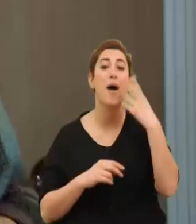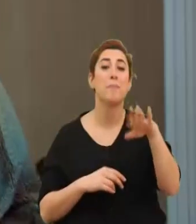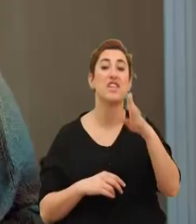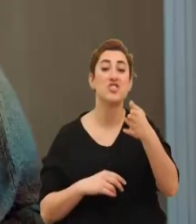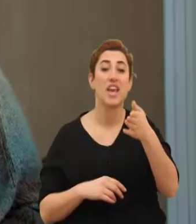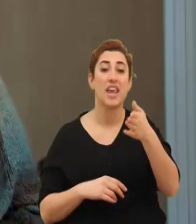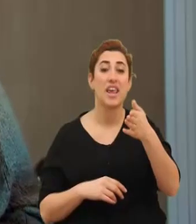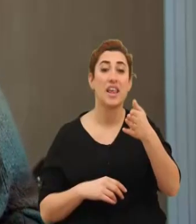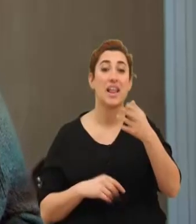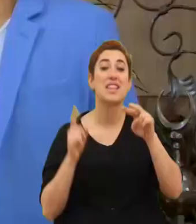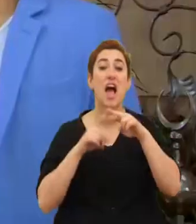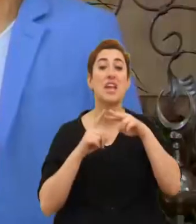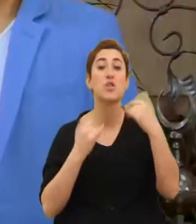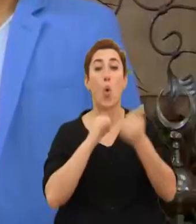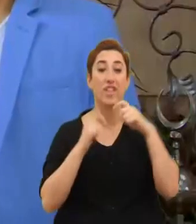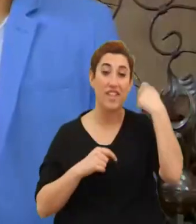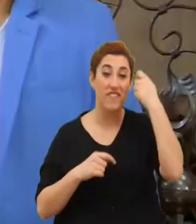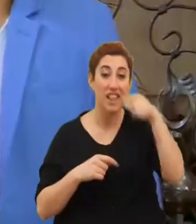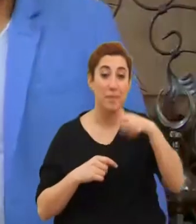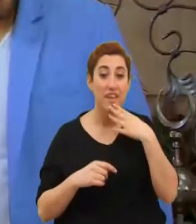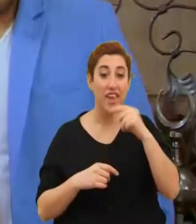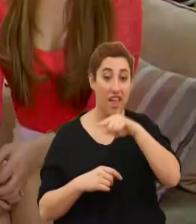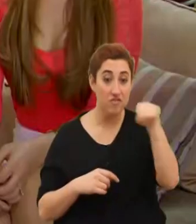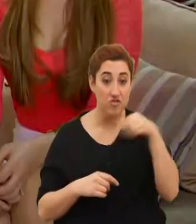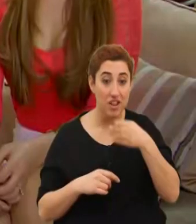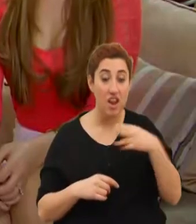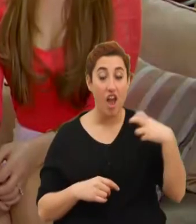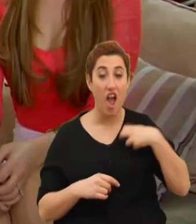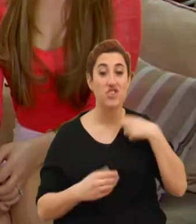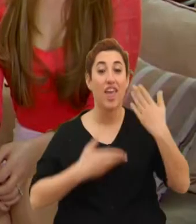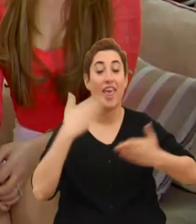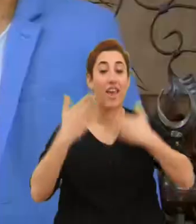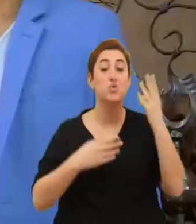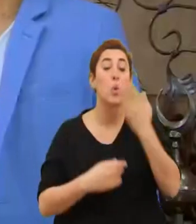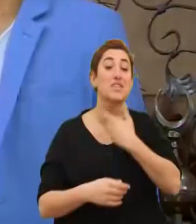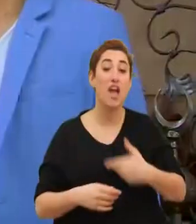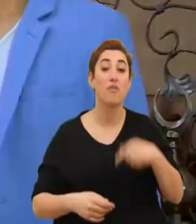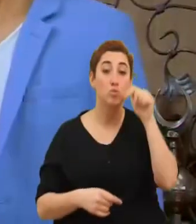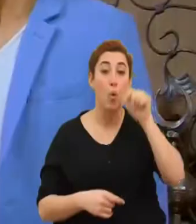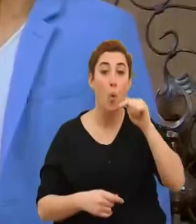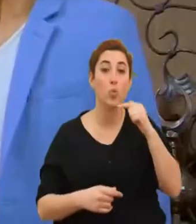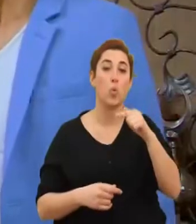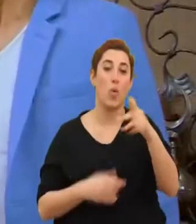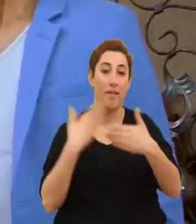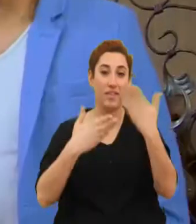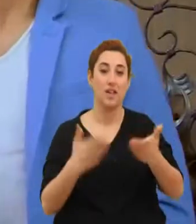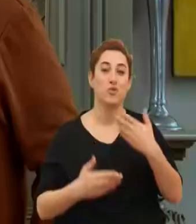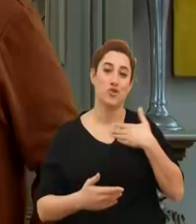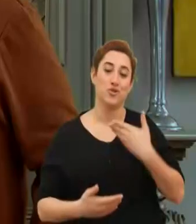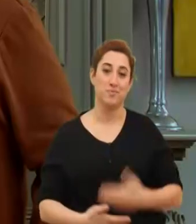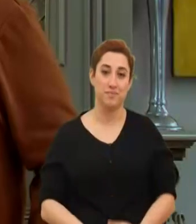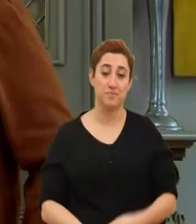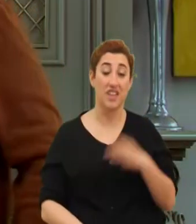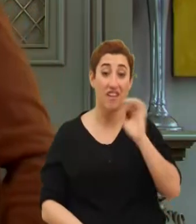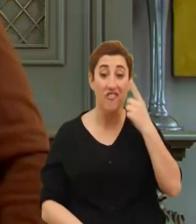abla... Nazlı'nın oynadığı filmdeki gençlerin aşk hikayesini çok sevmiş. Ondan bahsediyor